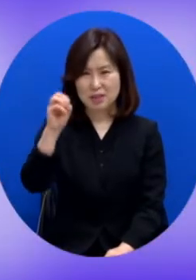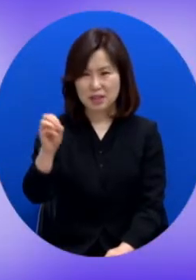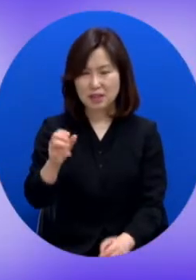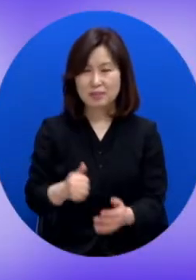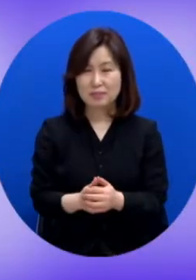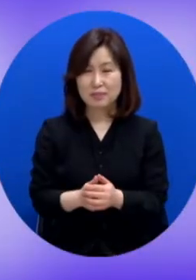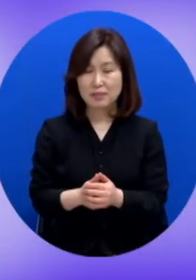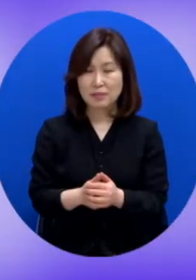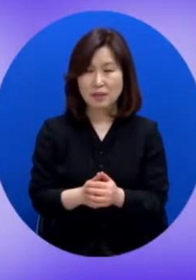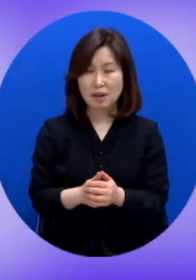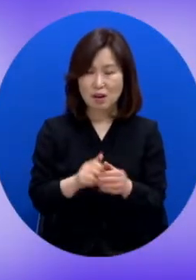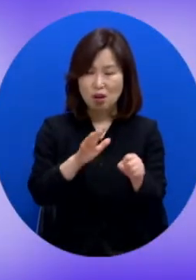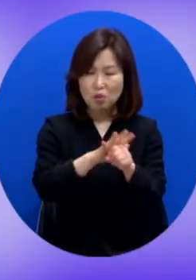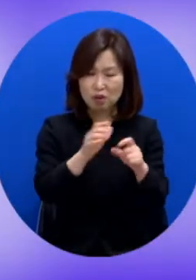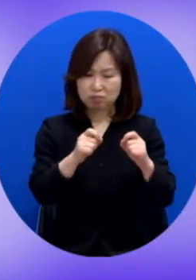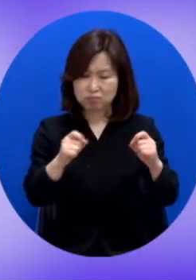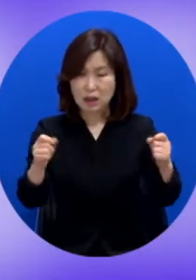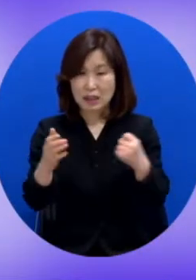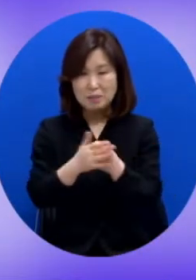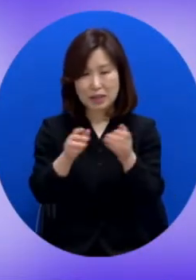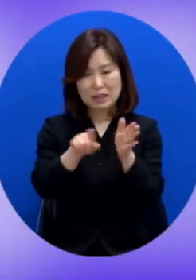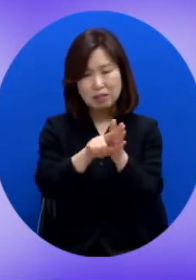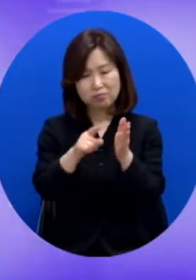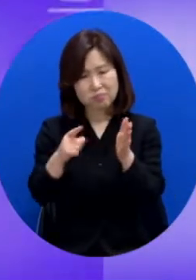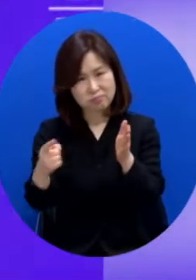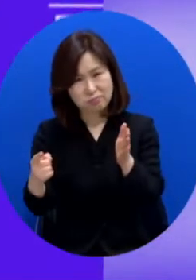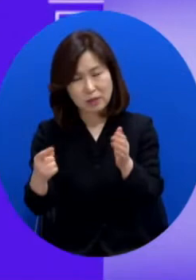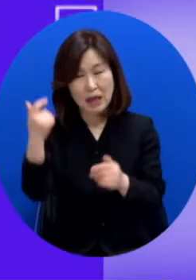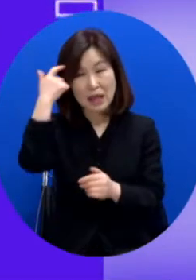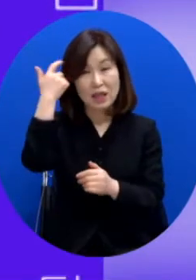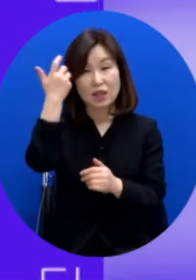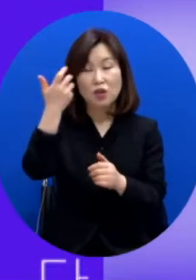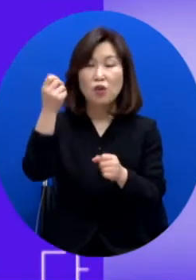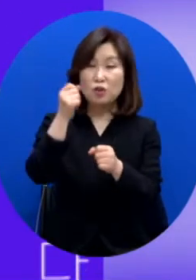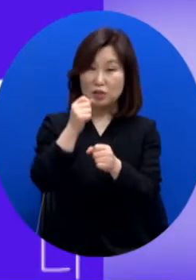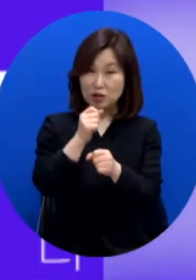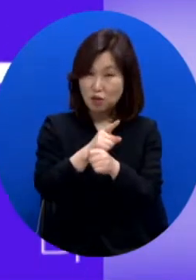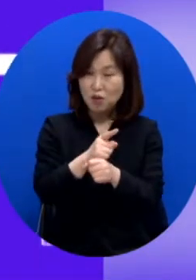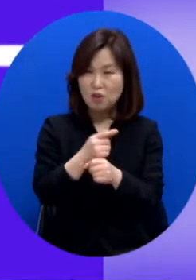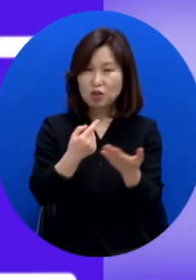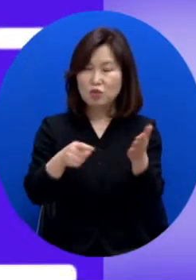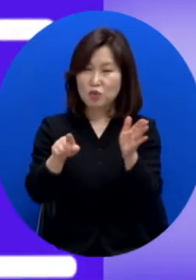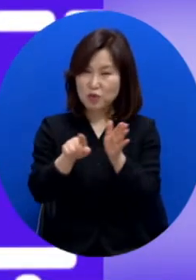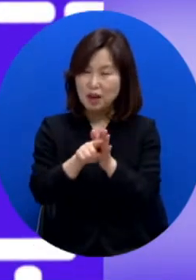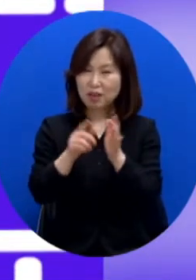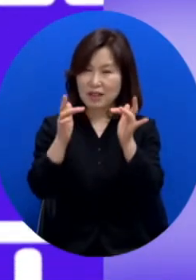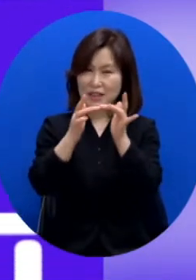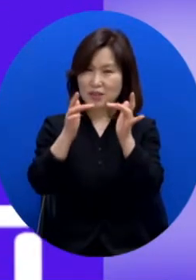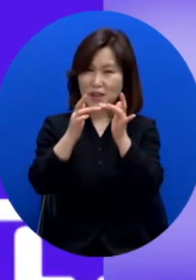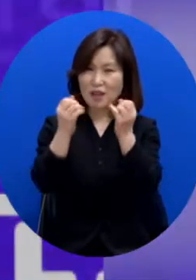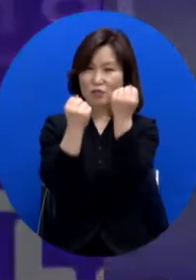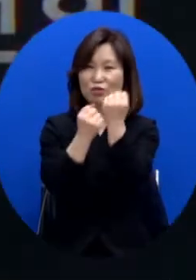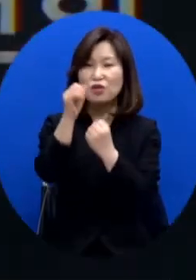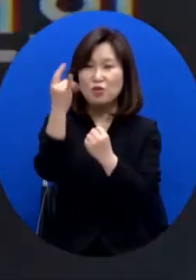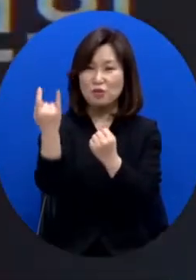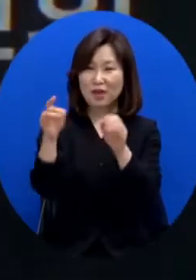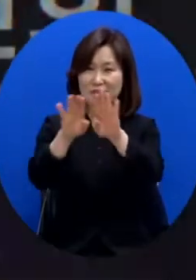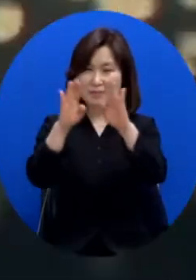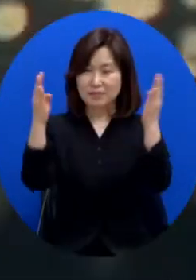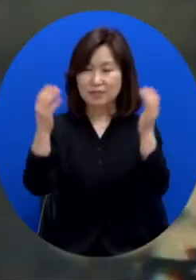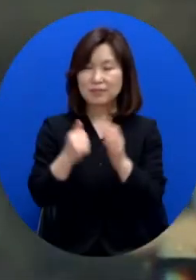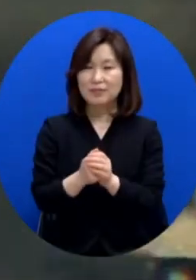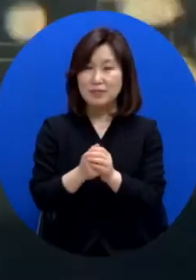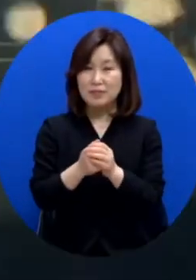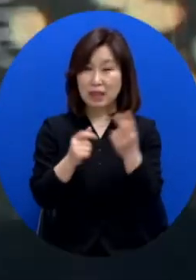코로나19 장기화에 신앙 위기를 겪는 청년들의 영성을 위해 복음 한국이 랜선 수련회를 개최했습니다. 지난